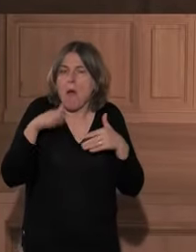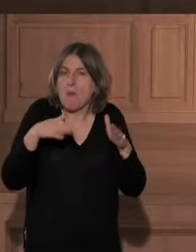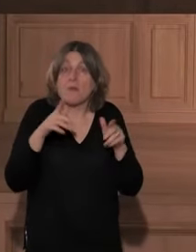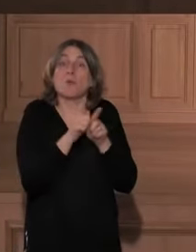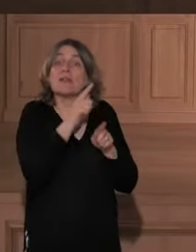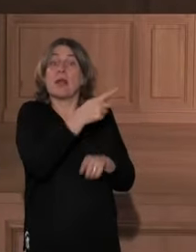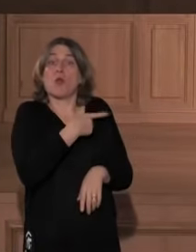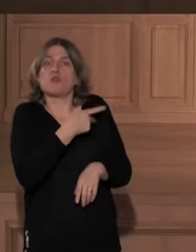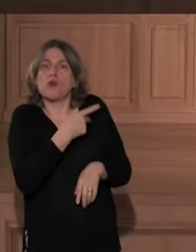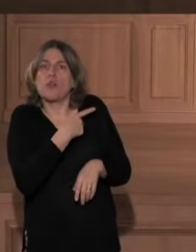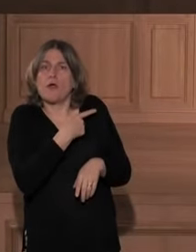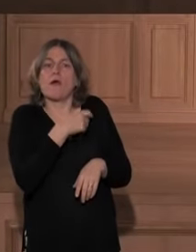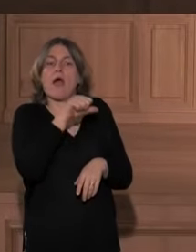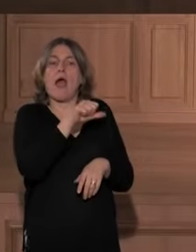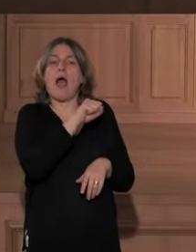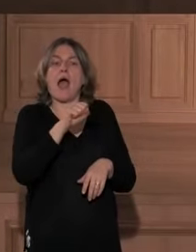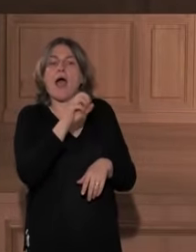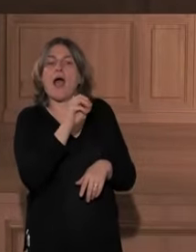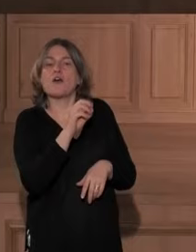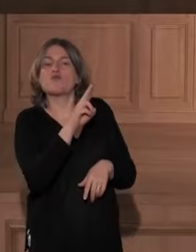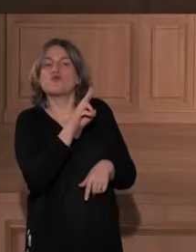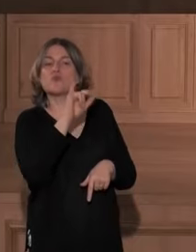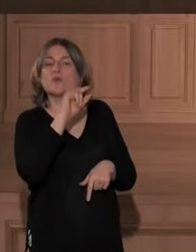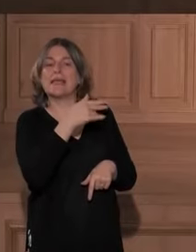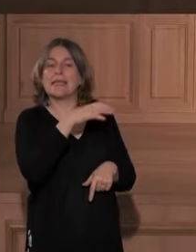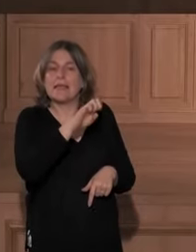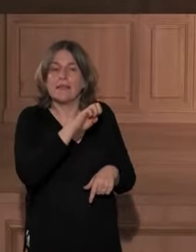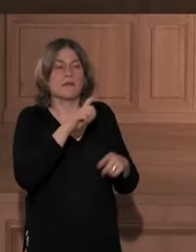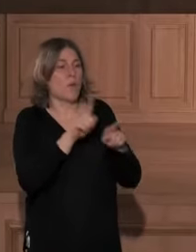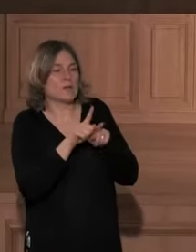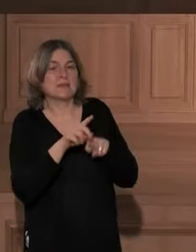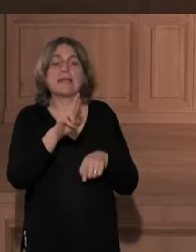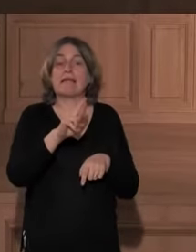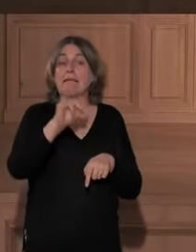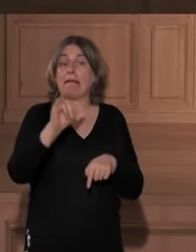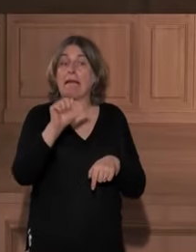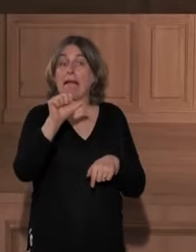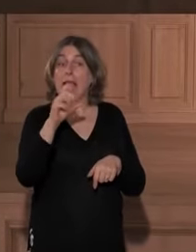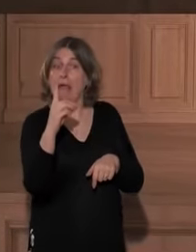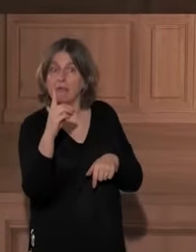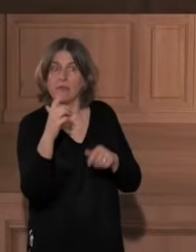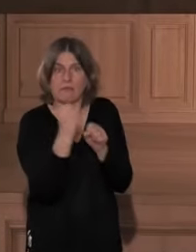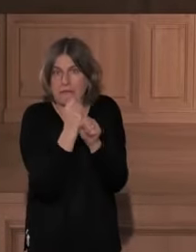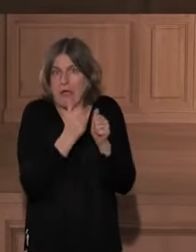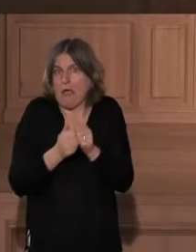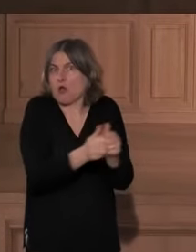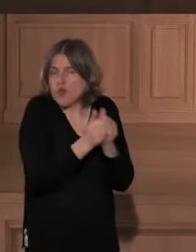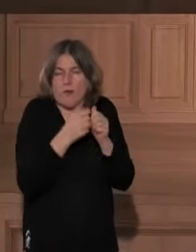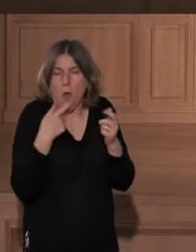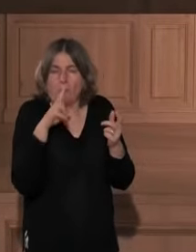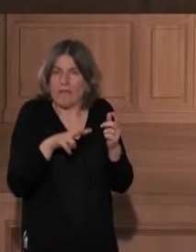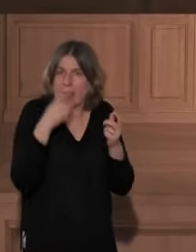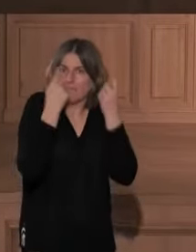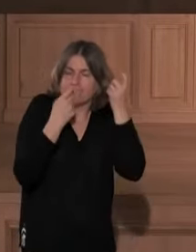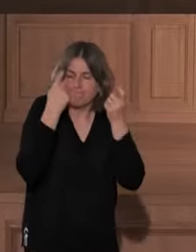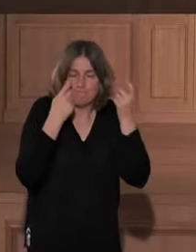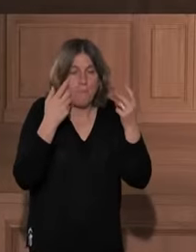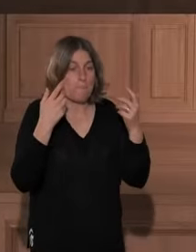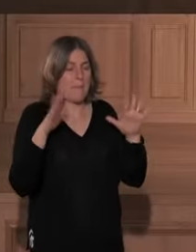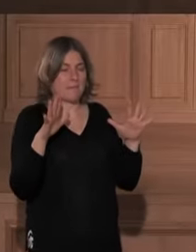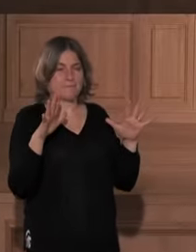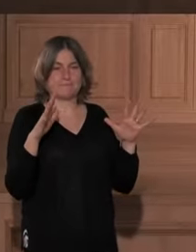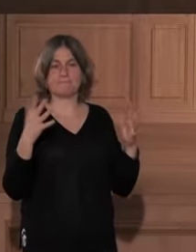docteur Assouline. On s'est posé la question avec Riyad, avec plein de gens avec qui on travaille. La question, en tout cas, ce qui est sûr, c'est qu'on est parti de la règle